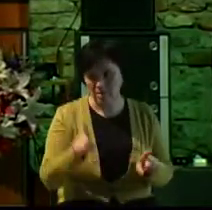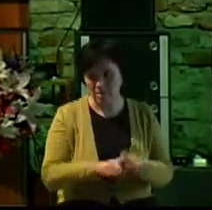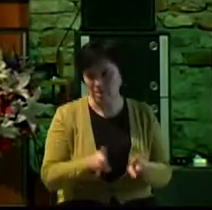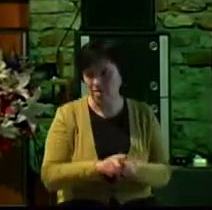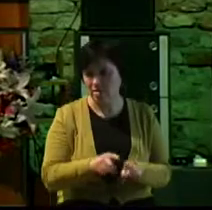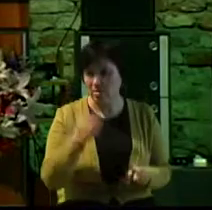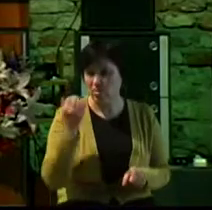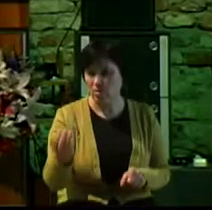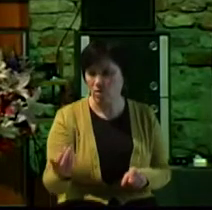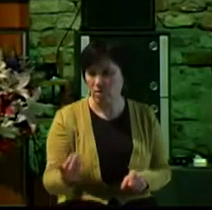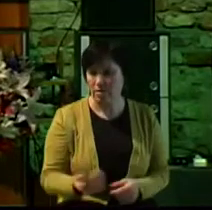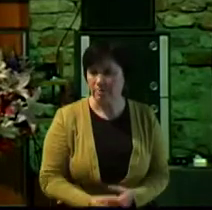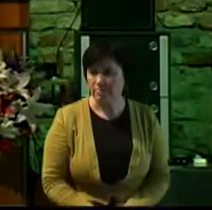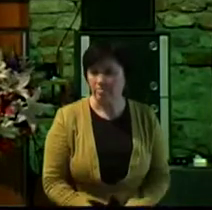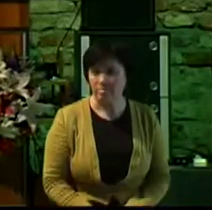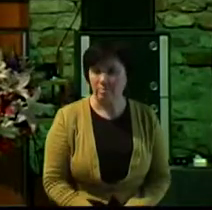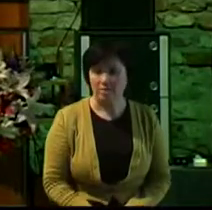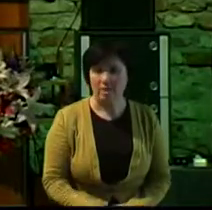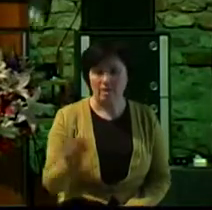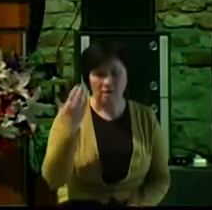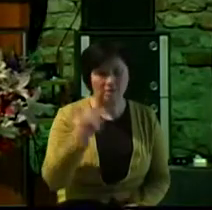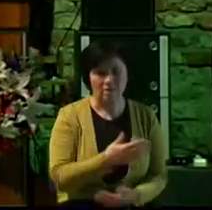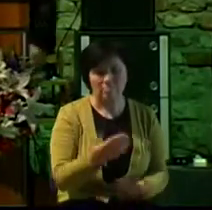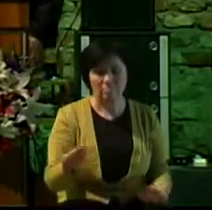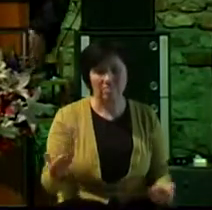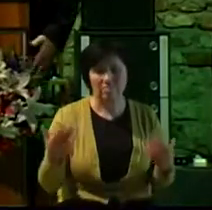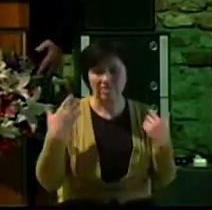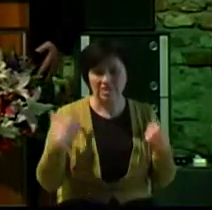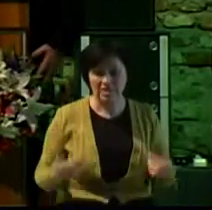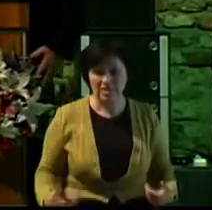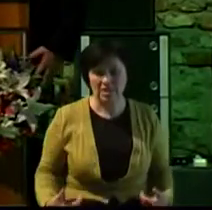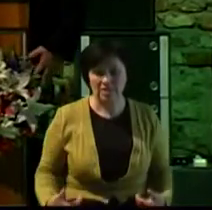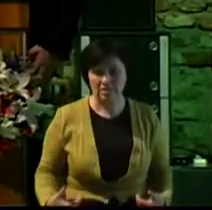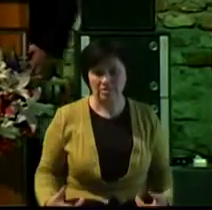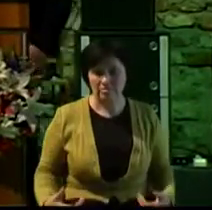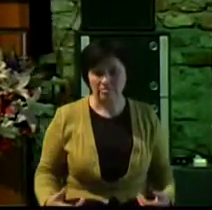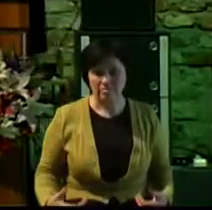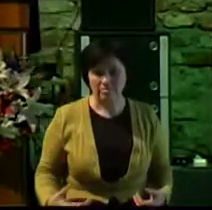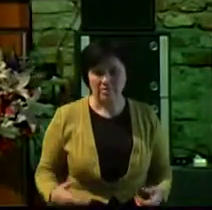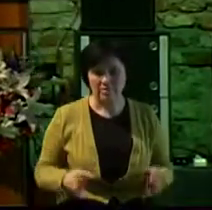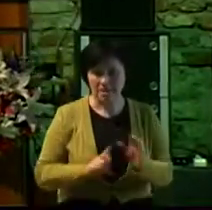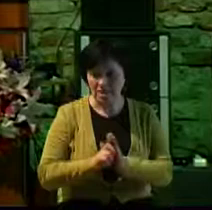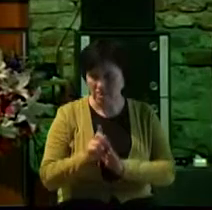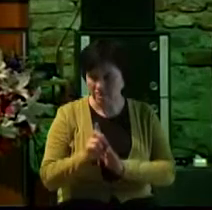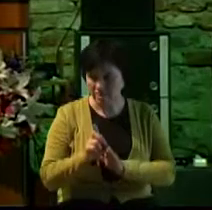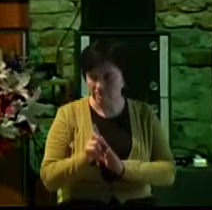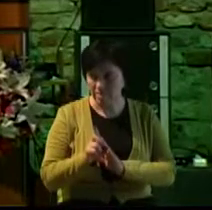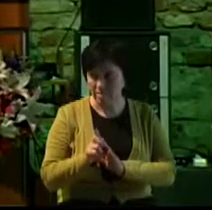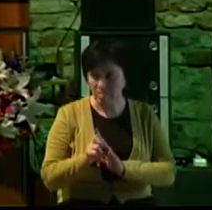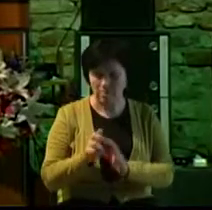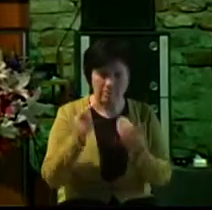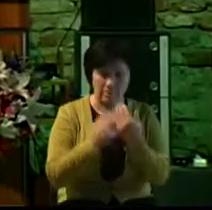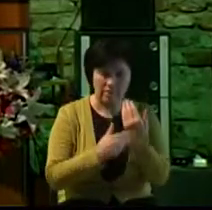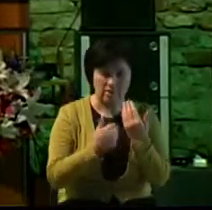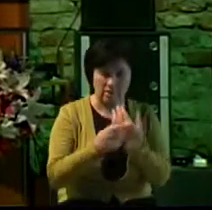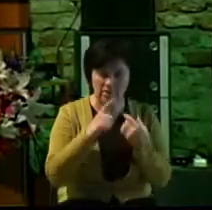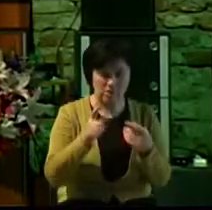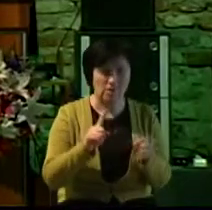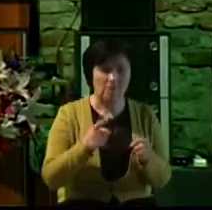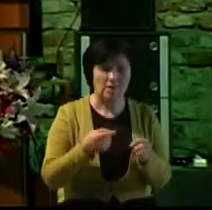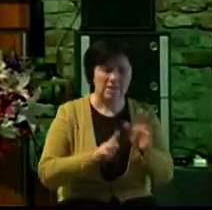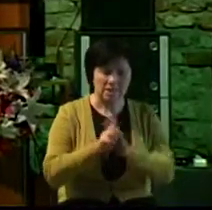Мы понимаем, что когда мы находимся в теле церкви, а Библия говорит, что церковь – это